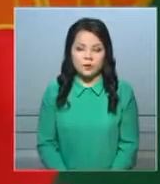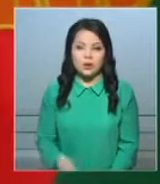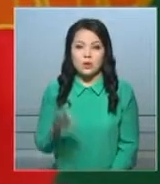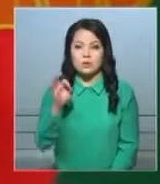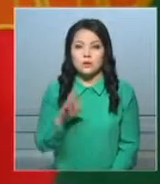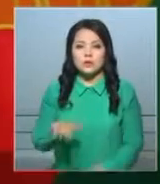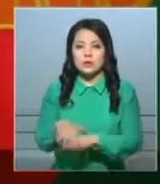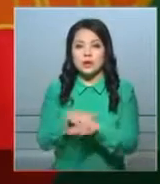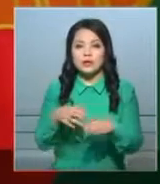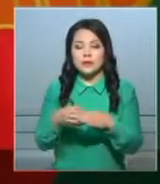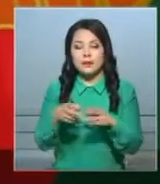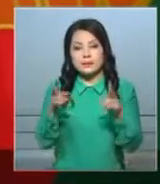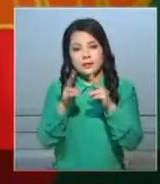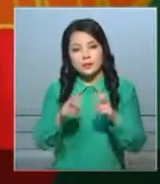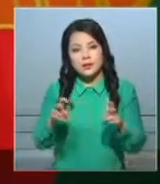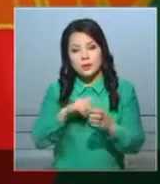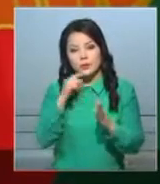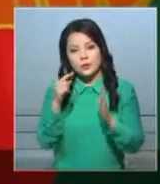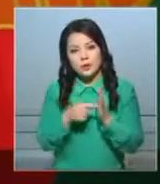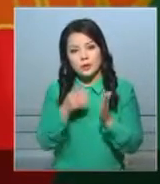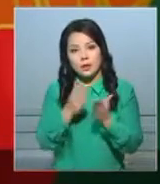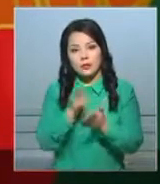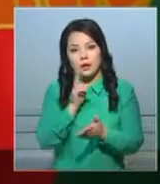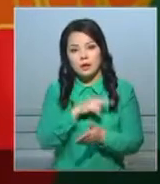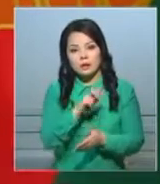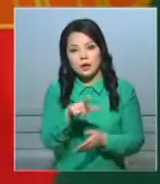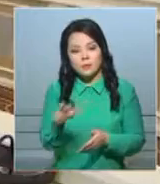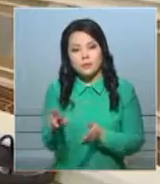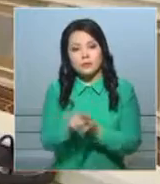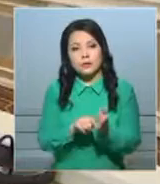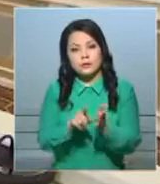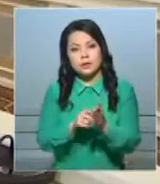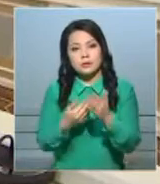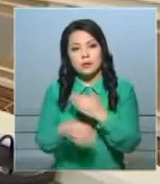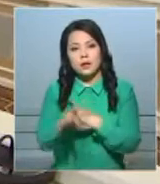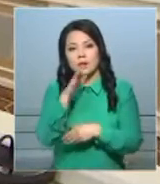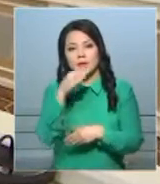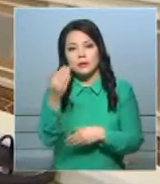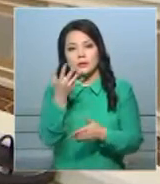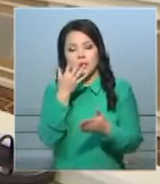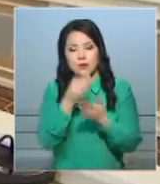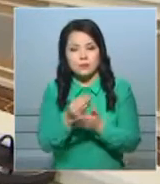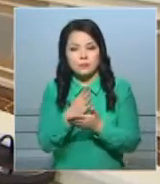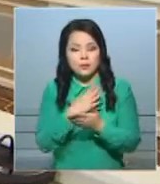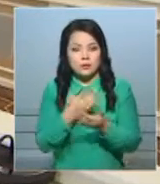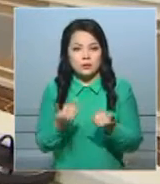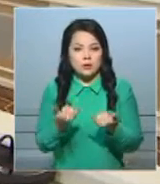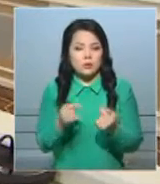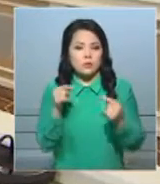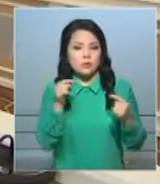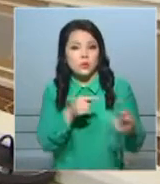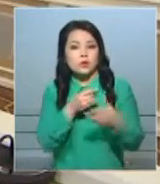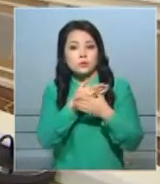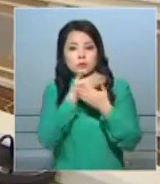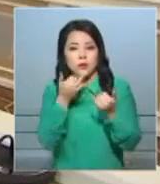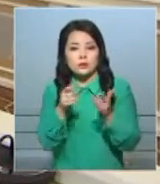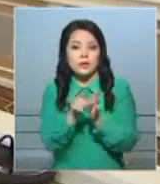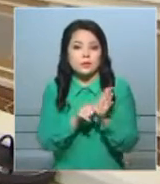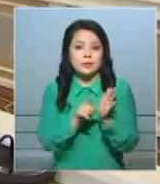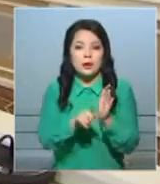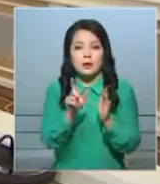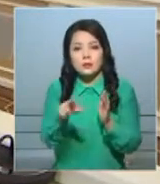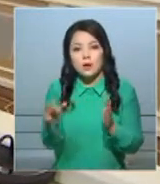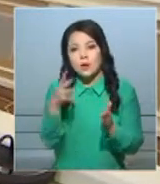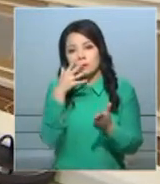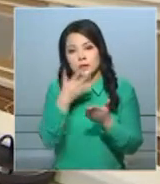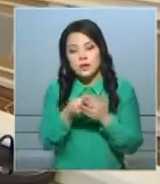Әлеуметтік сауалнама нәтижесі бойынша жұмыс істеп жүрген адамдар зейнет жасының өсуіне еш қарсылық білдіріп жатқан жоқ. Керісінше, зейнеткерлердің